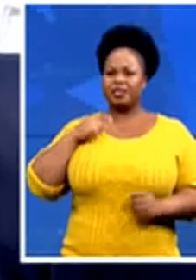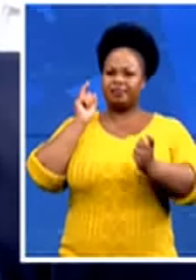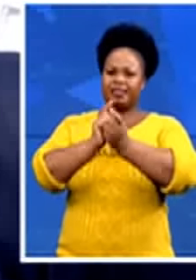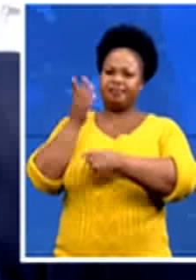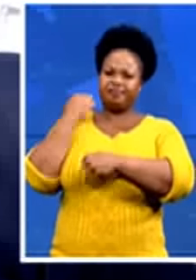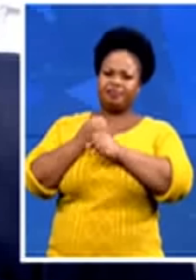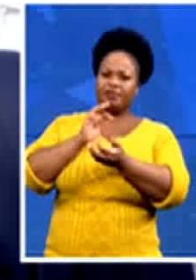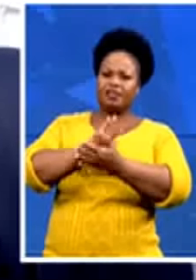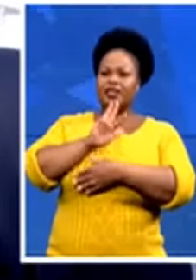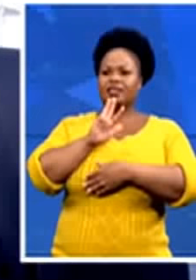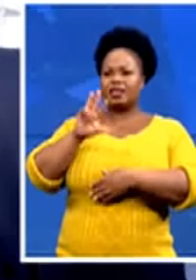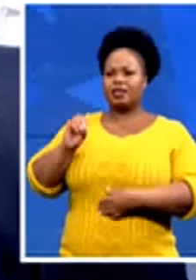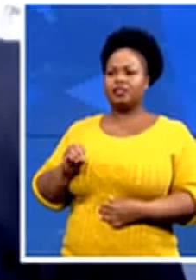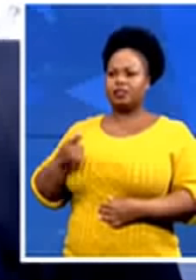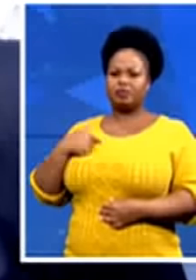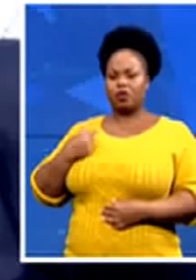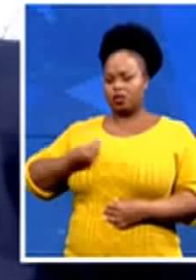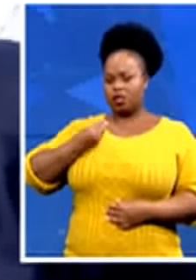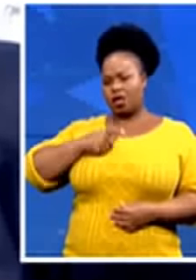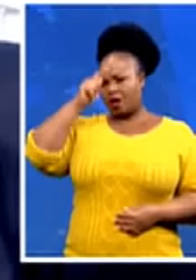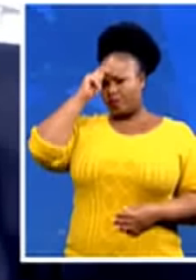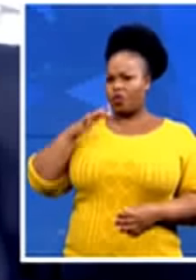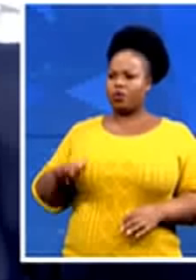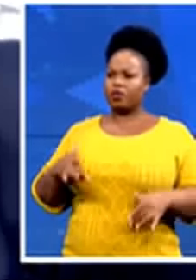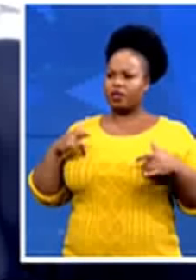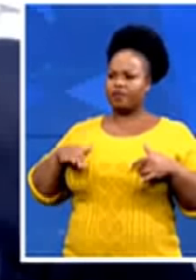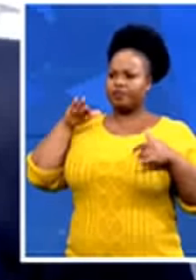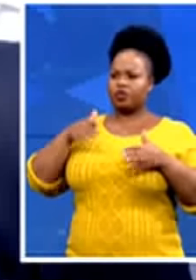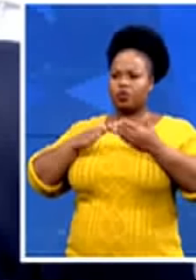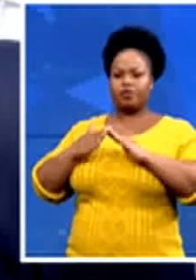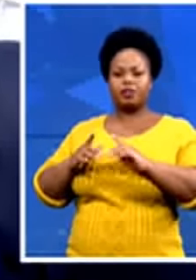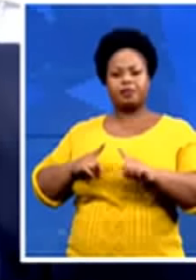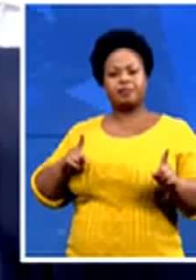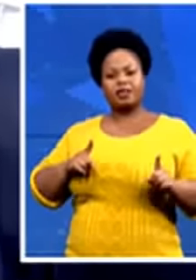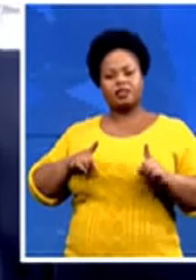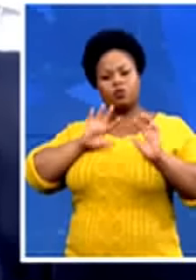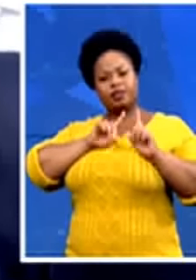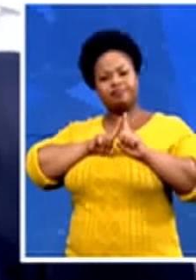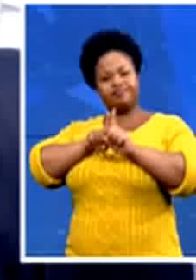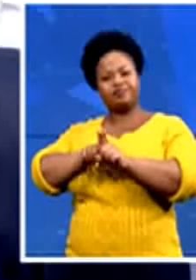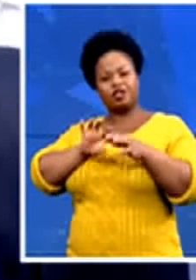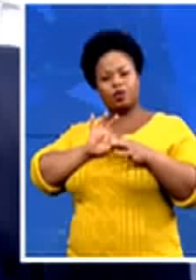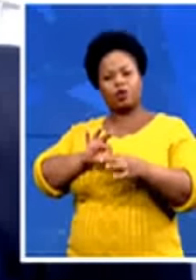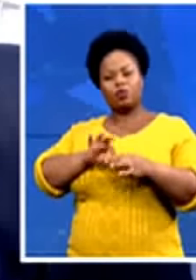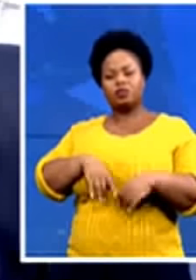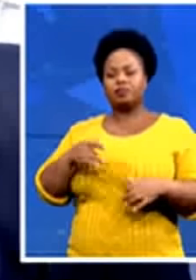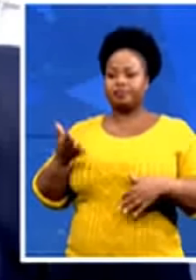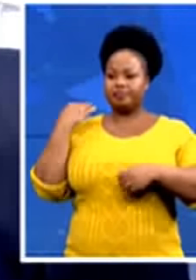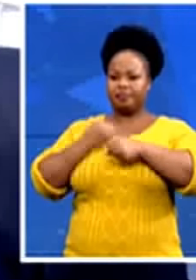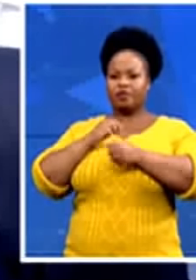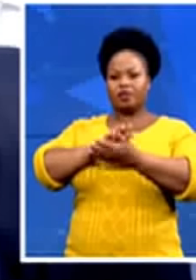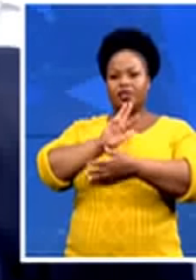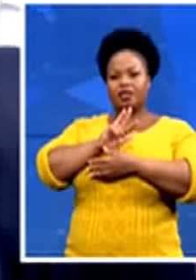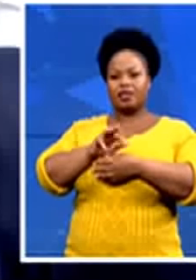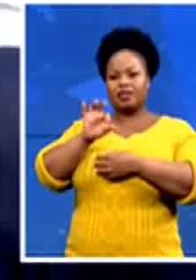wakhona le mphakathini. Kodwa ukusondelana kwethu kuqale kakhulu ngo-1993, lapho ngase ngisho ubaba bazokhumula abanye